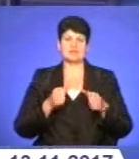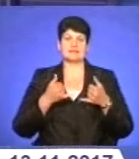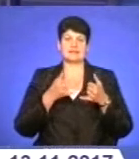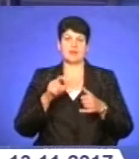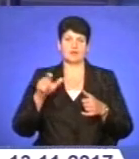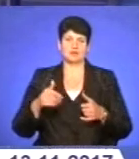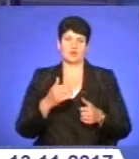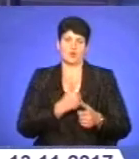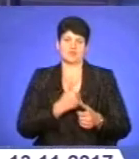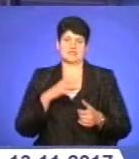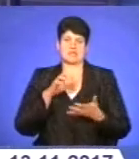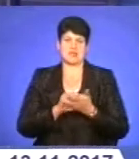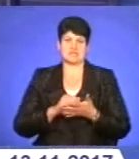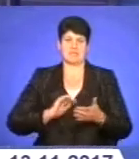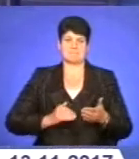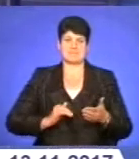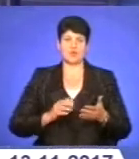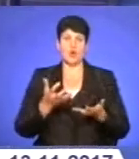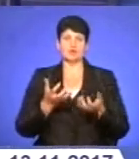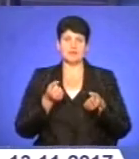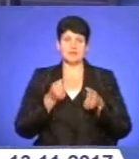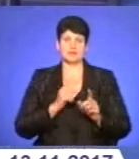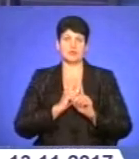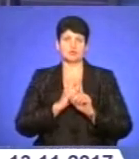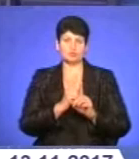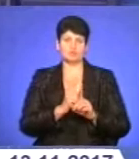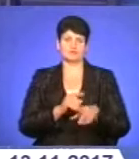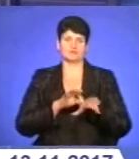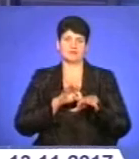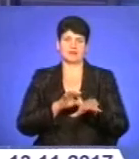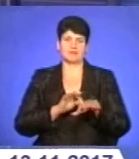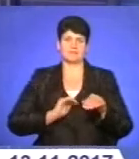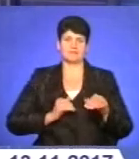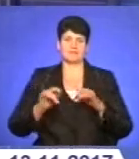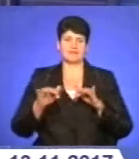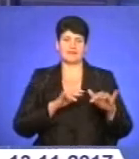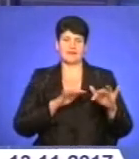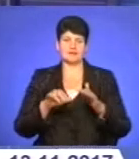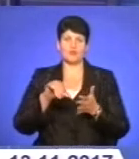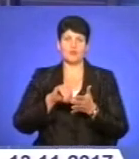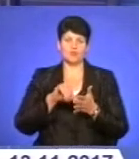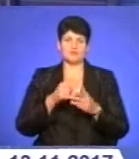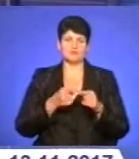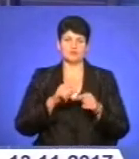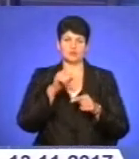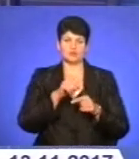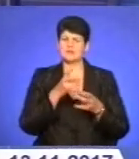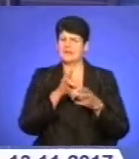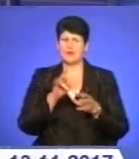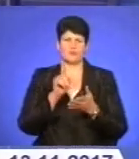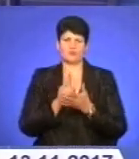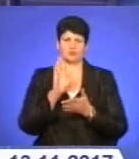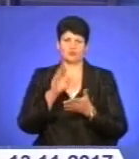займатися бізнесом, отримати супровід у започаткуванні та веденні підприємницької діяльності. Для участі в інкубаторі не обов'язково